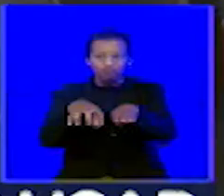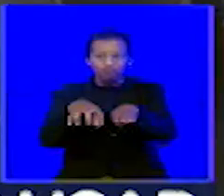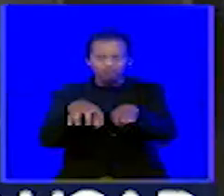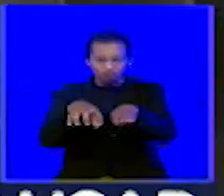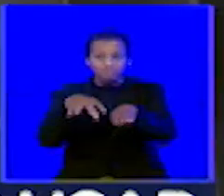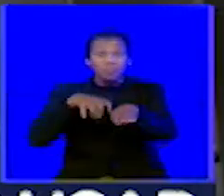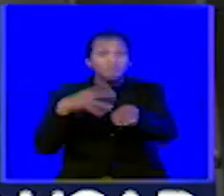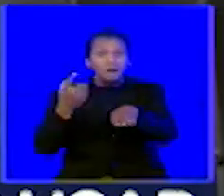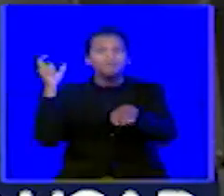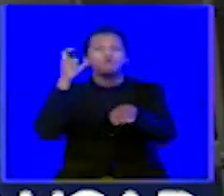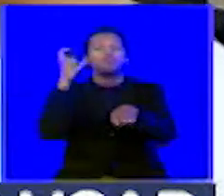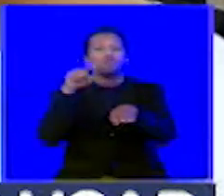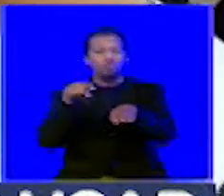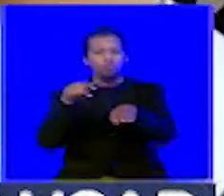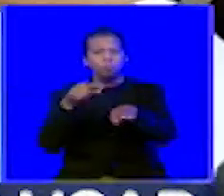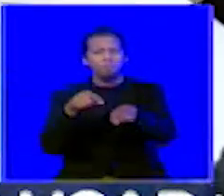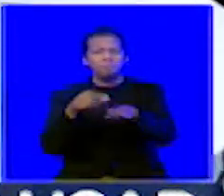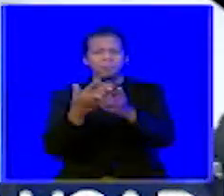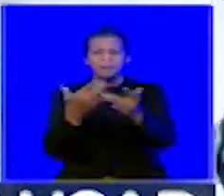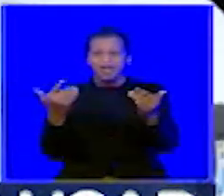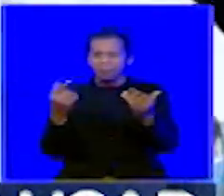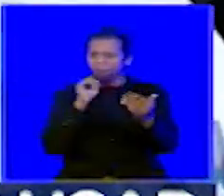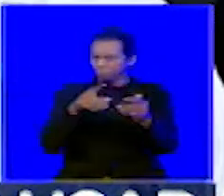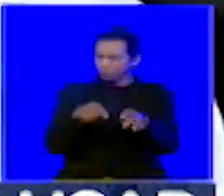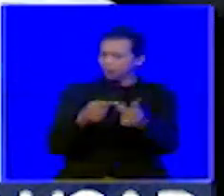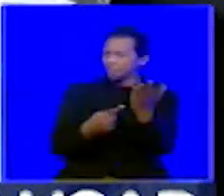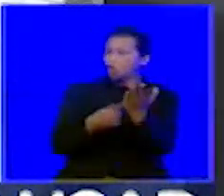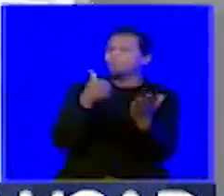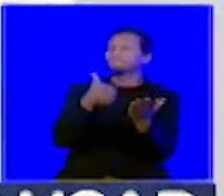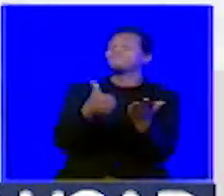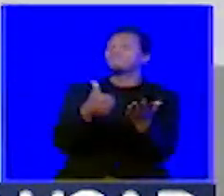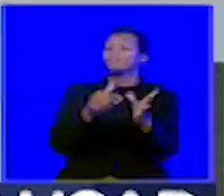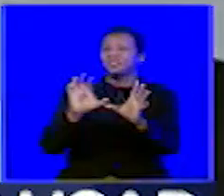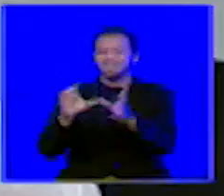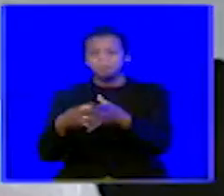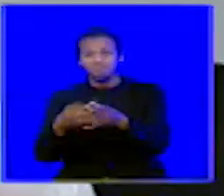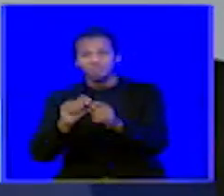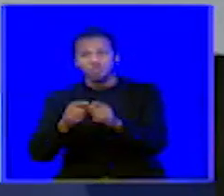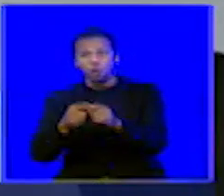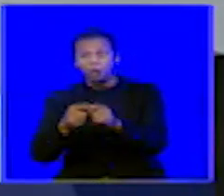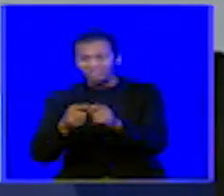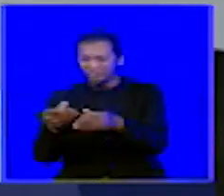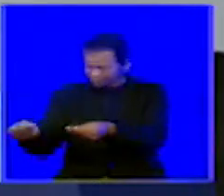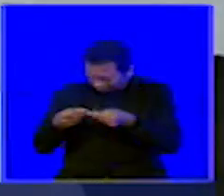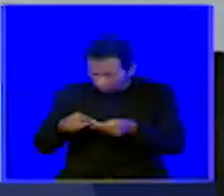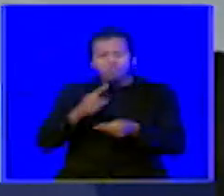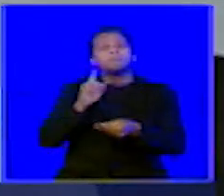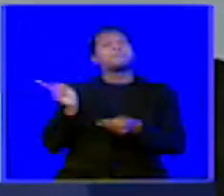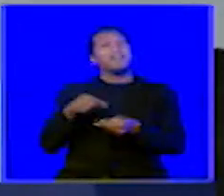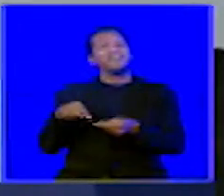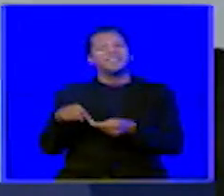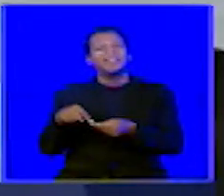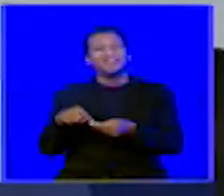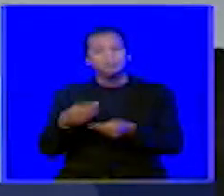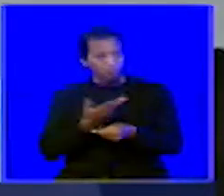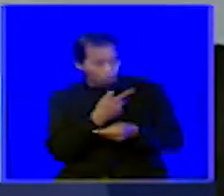layanan dimudahkan dengan teknologi digital saat mendaftar dan hasilnya. Siapapun yang mau tes tinggal scan barcode,